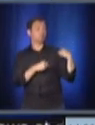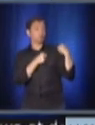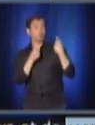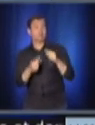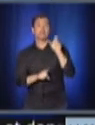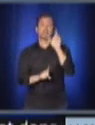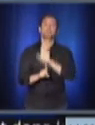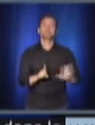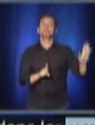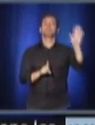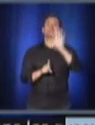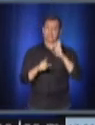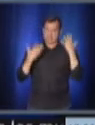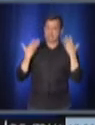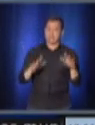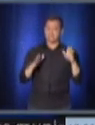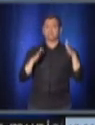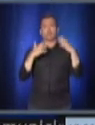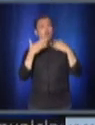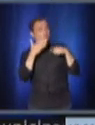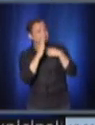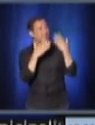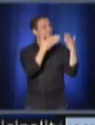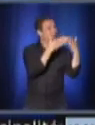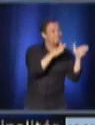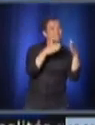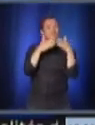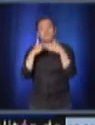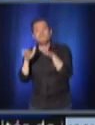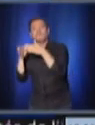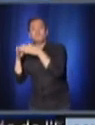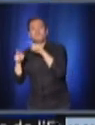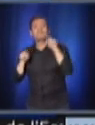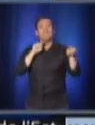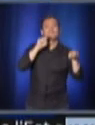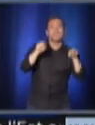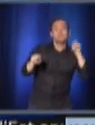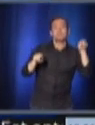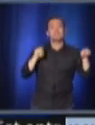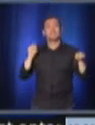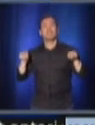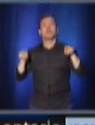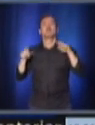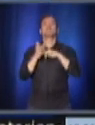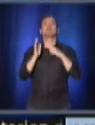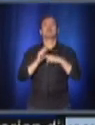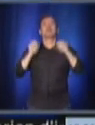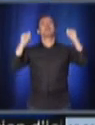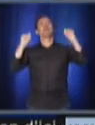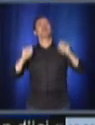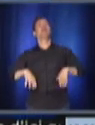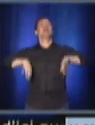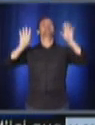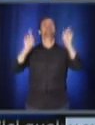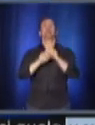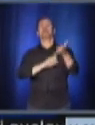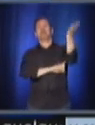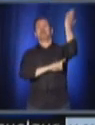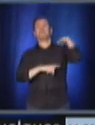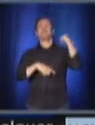au déconfinement de divers secteurs. On ne doit surtout pas relâcher nos efforts pour autant. On doit continuer de respecter les